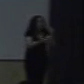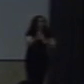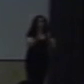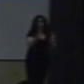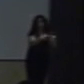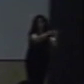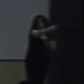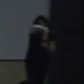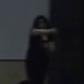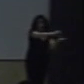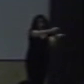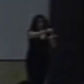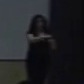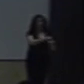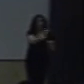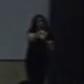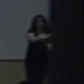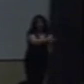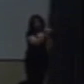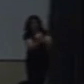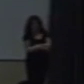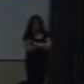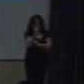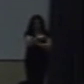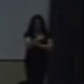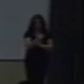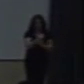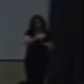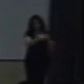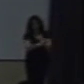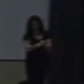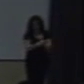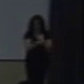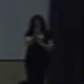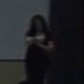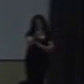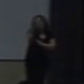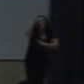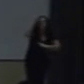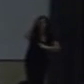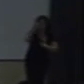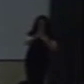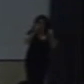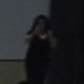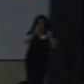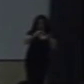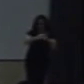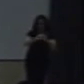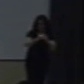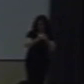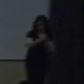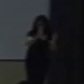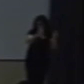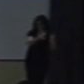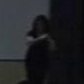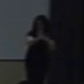contrastar i a crear el seu discurs propi. I de vegades, i això, volia intervenir abans, però he esperat una mica el discurs que fessis